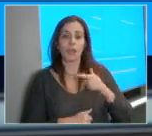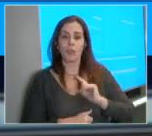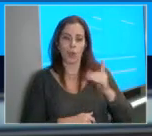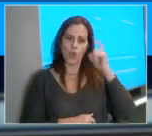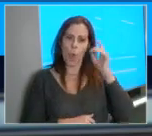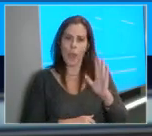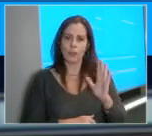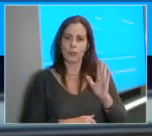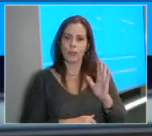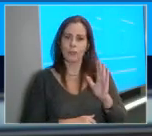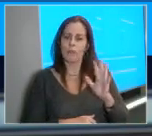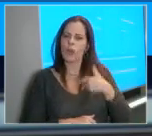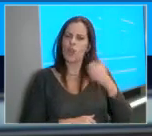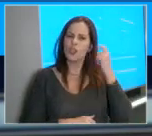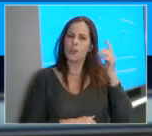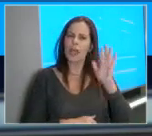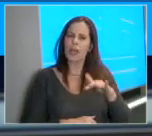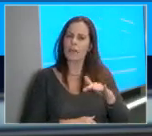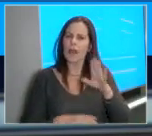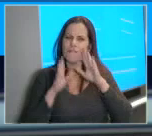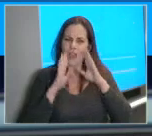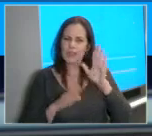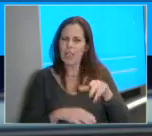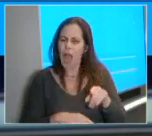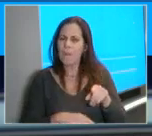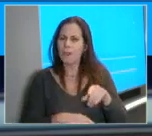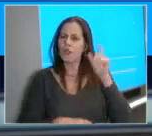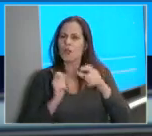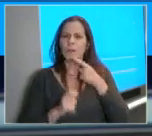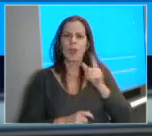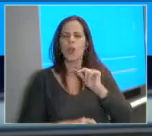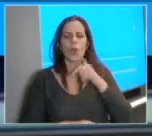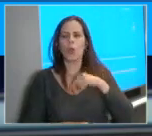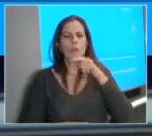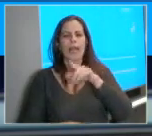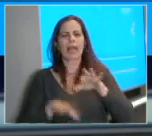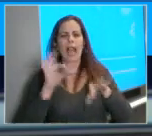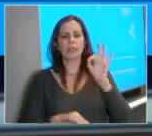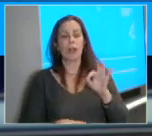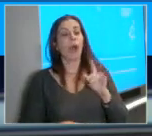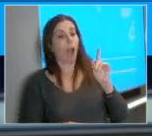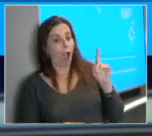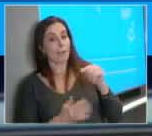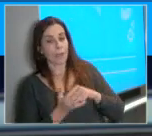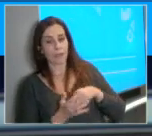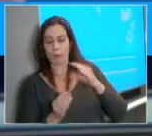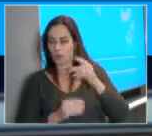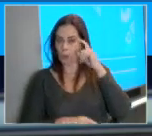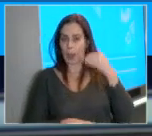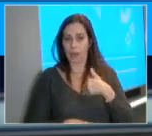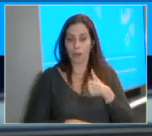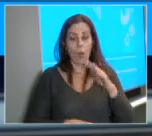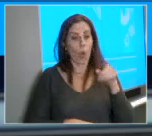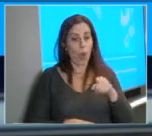מאוד מוטרד מהלכי רוח שאני שומע גם ברשות החברתיות וגם סביבי, שאנשים אומרים, אנחנו לא נלך להצביע. וזה דבר שמאוד מטריד אותי.